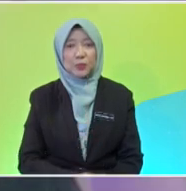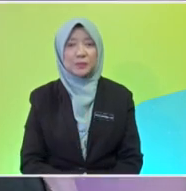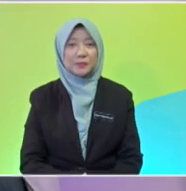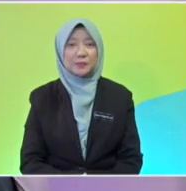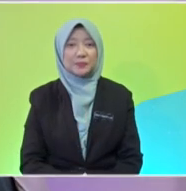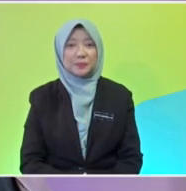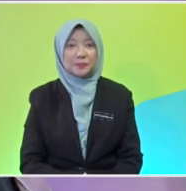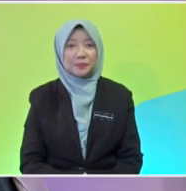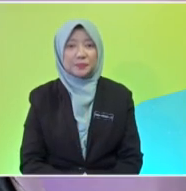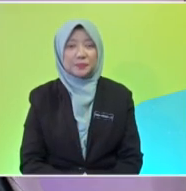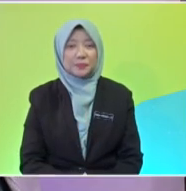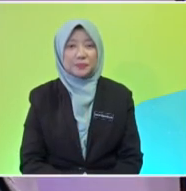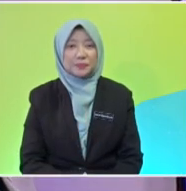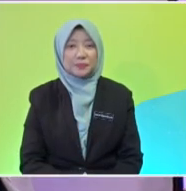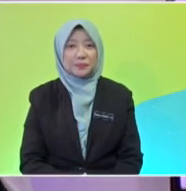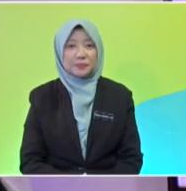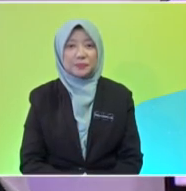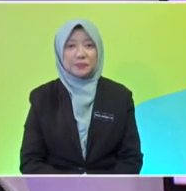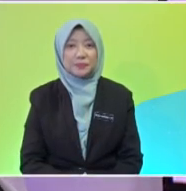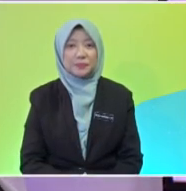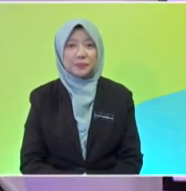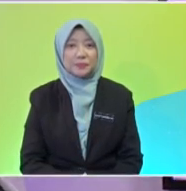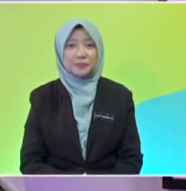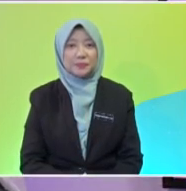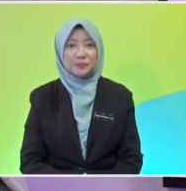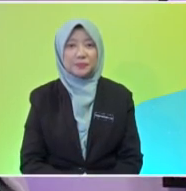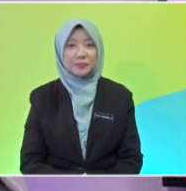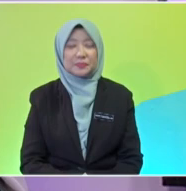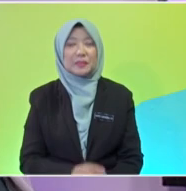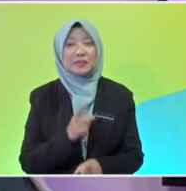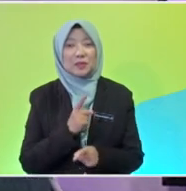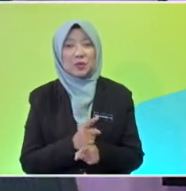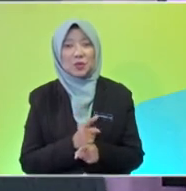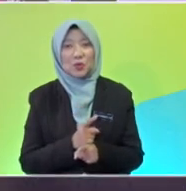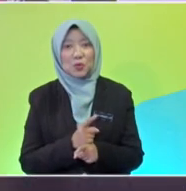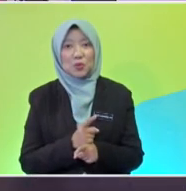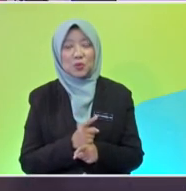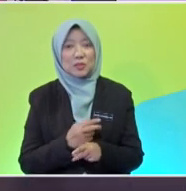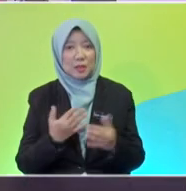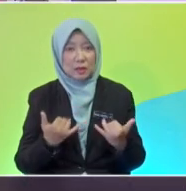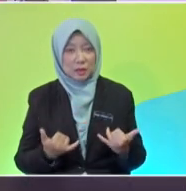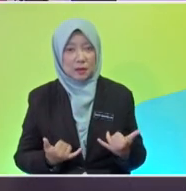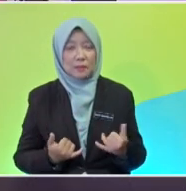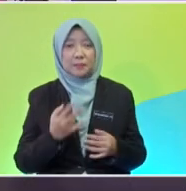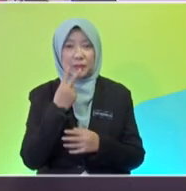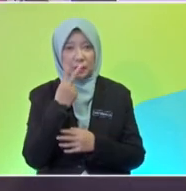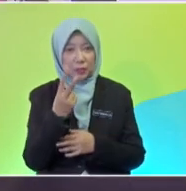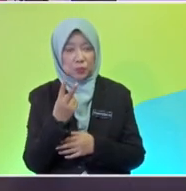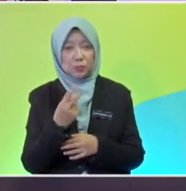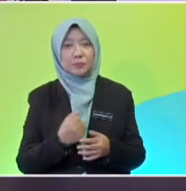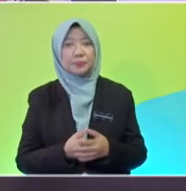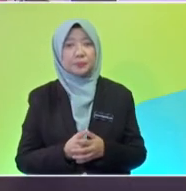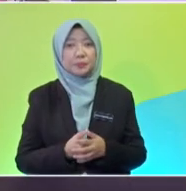kemudian siku Oke Betul setelah kita lihat bahan yang kedua